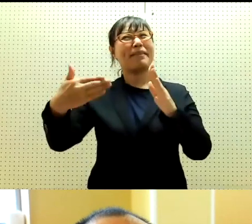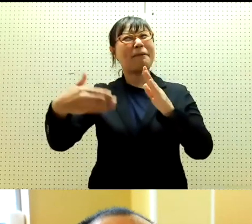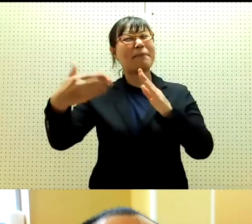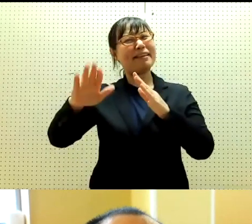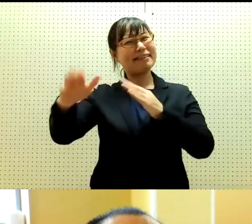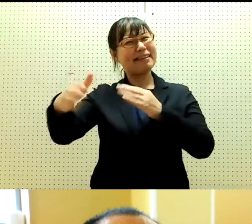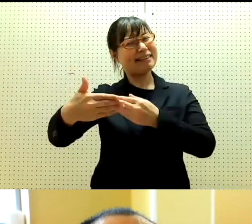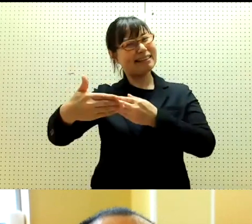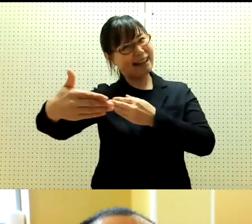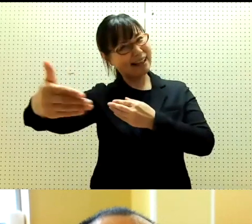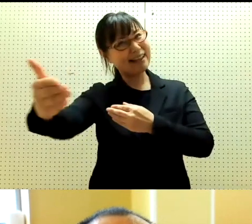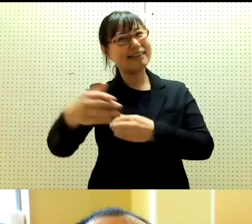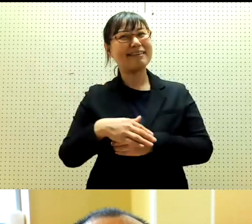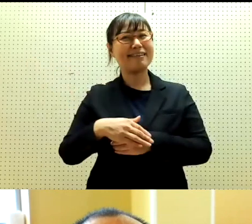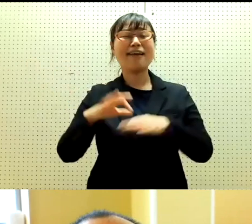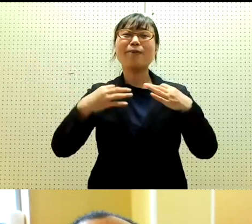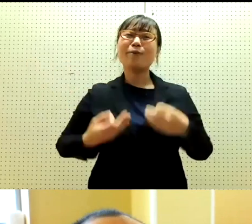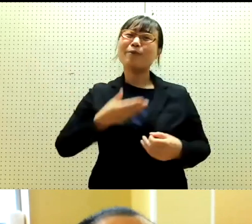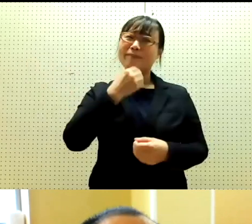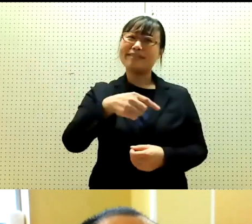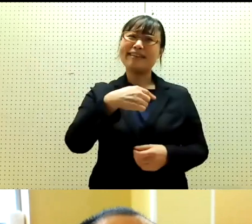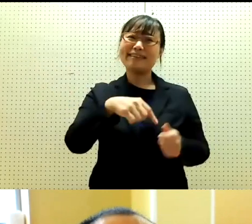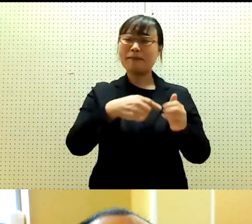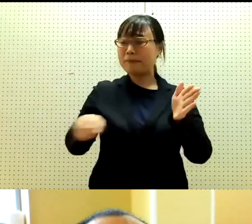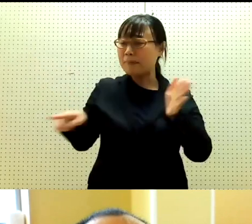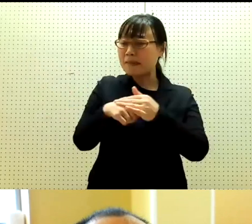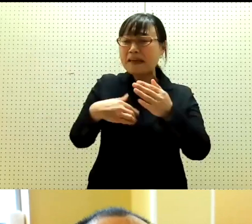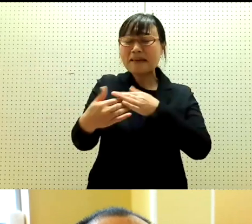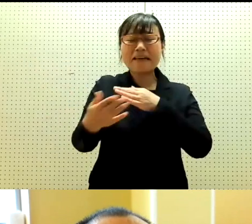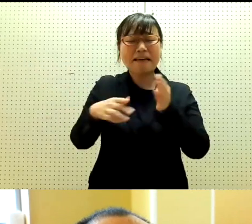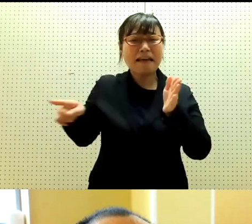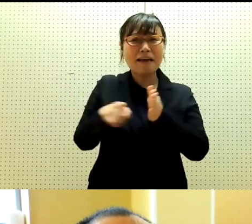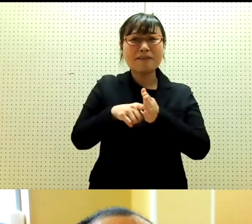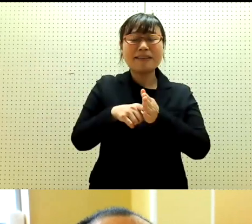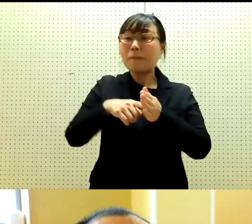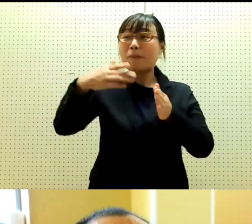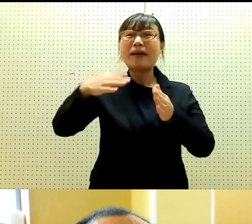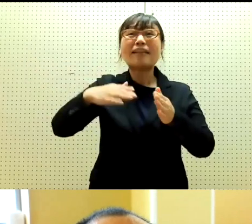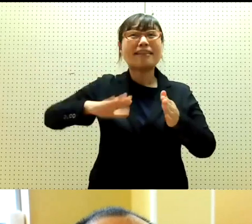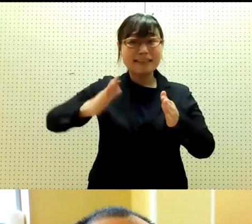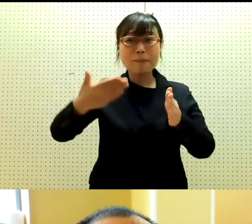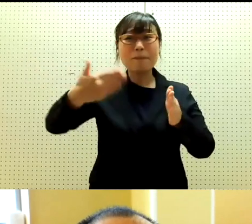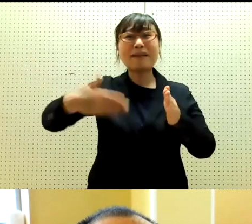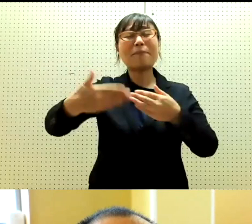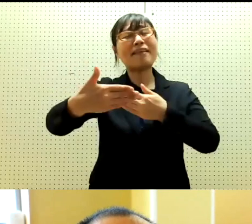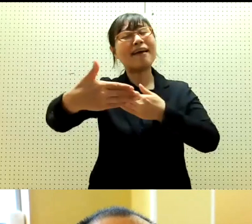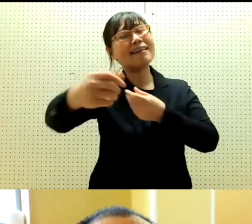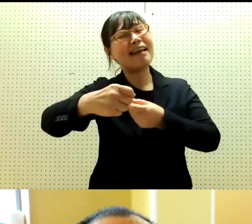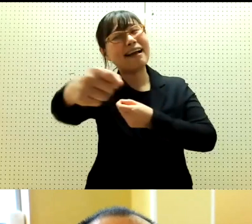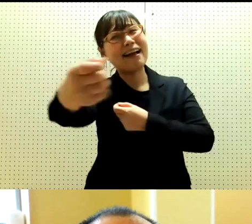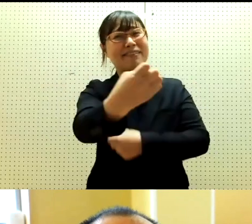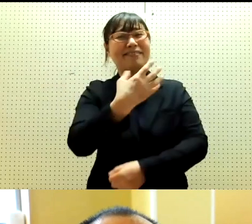生がずっと取り組まれてて、それでまだ長い道のりかかるんだったら本当にそうなんだろうなと思うんですけど、なんかやっぱり